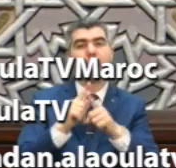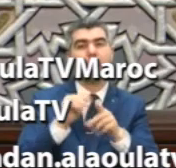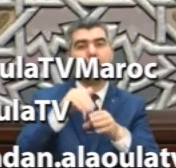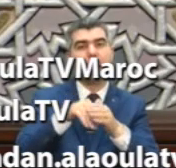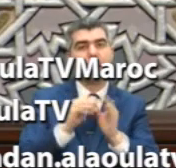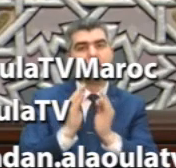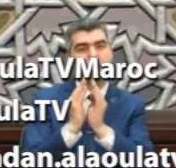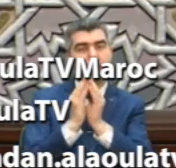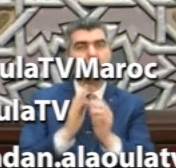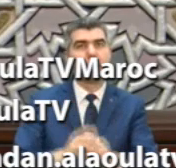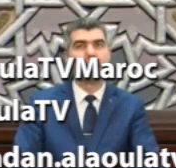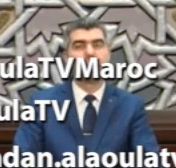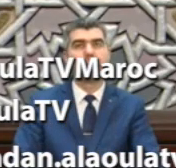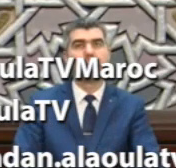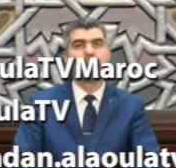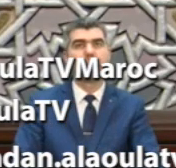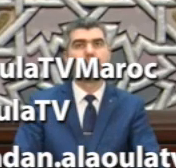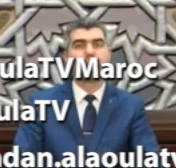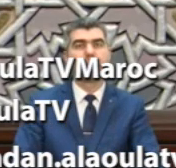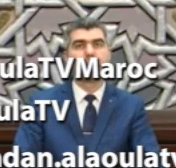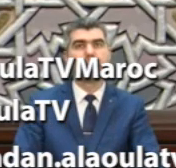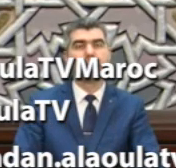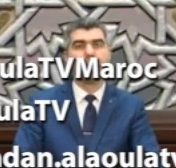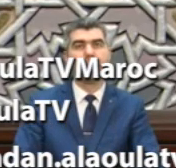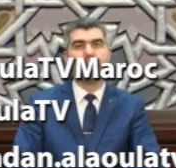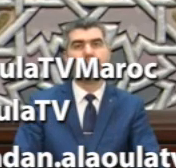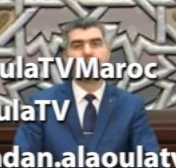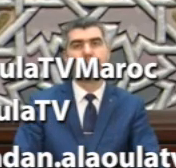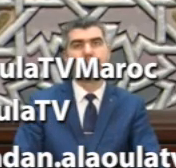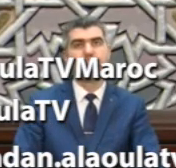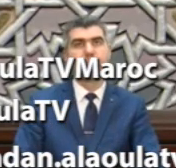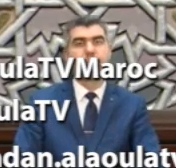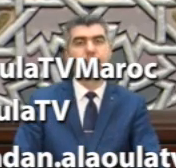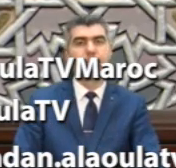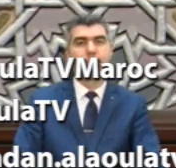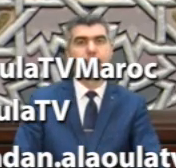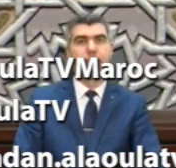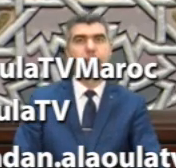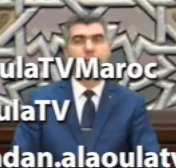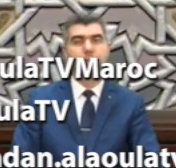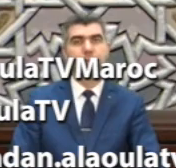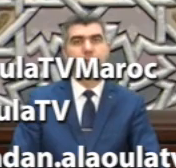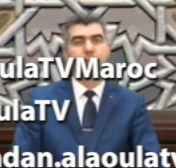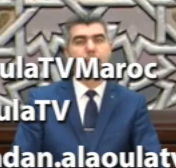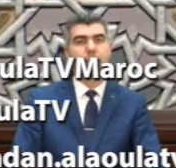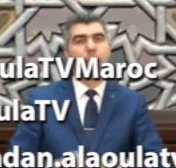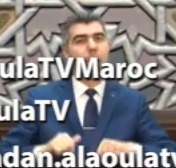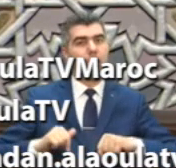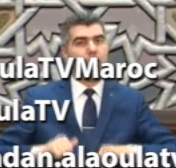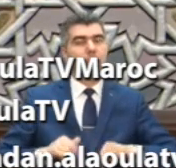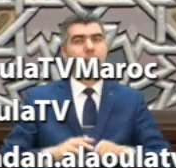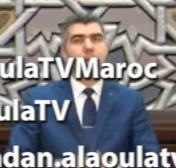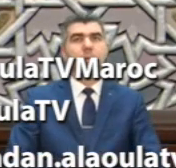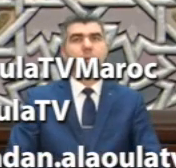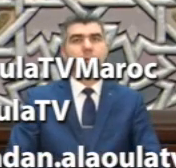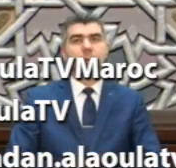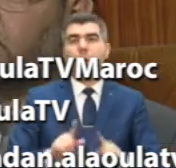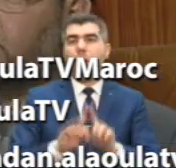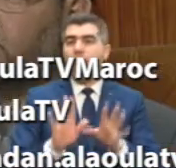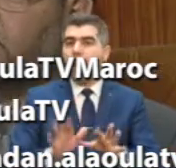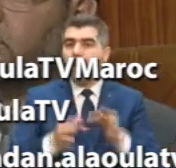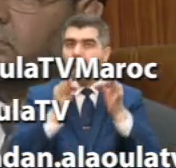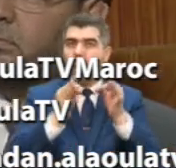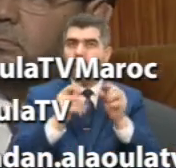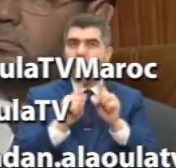والتنمية. تفضل السيد نائب. بسم الله الرحمن الرحيم. السيد الوزير المحترم، عن حصيلة